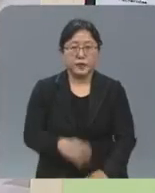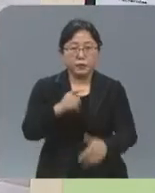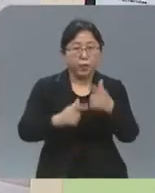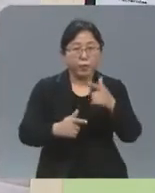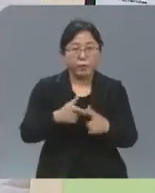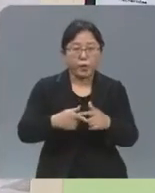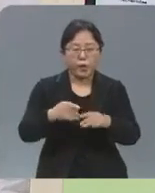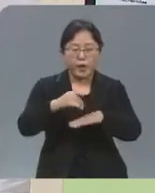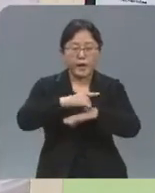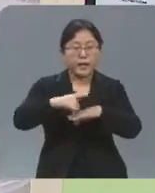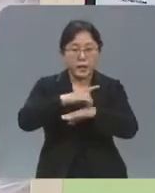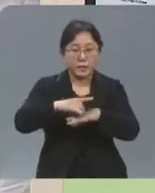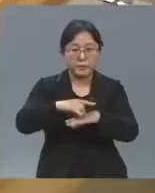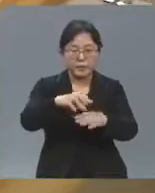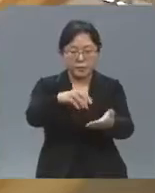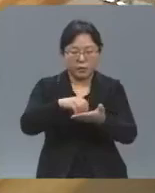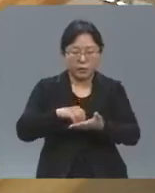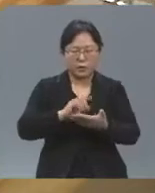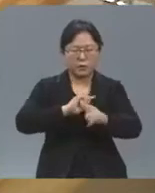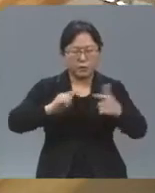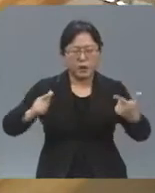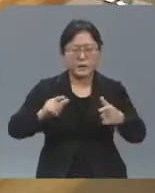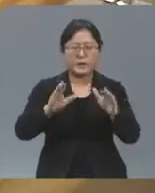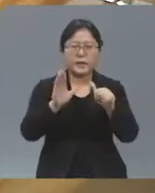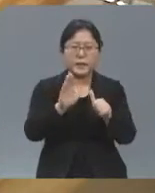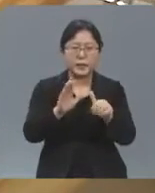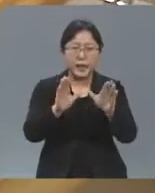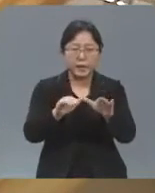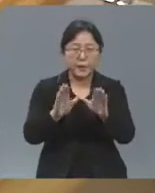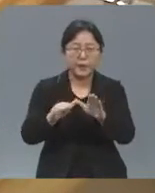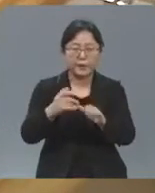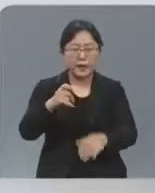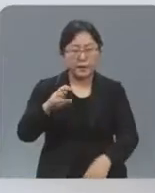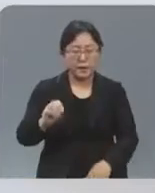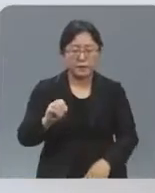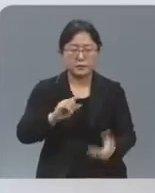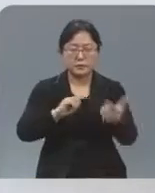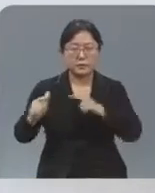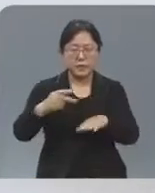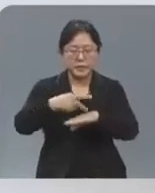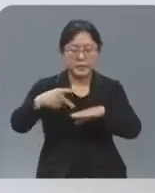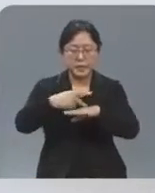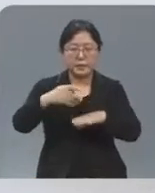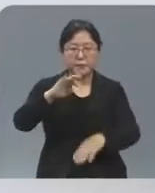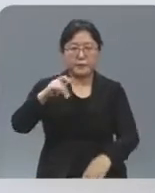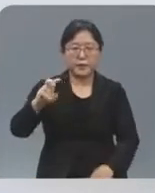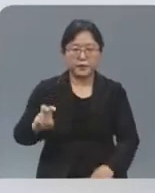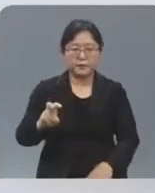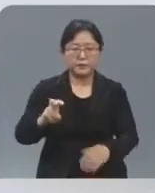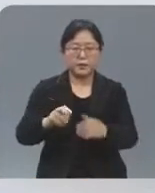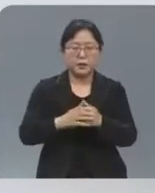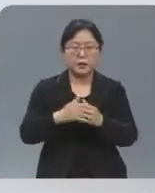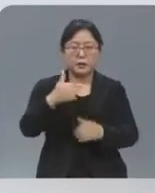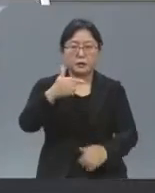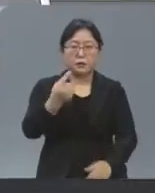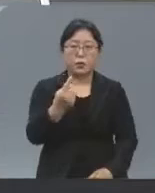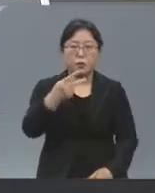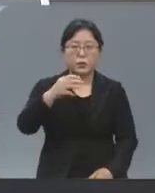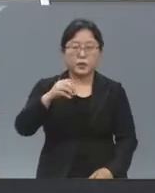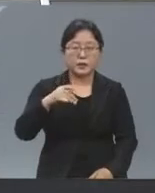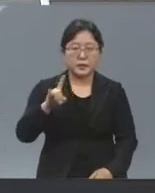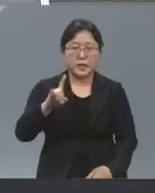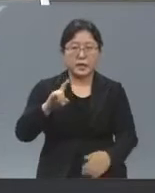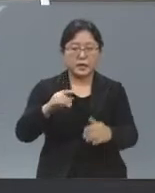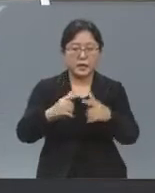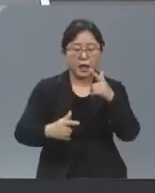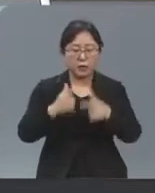목포와 해남 등에서 수집한 형형 색색의 나비와 나방들. 신안 비금도에서 채집된 노린재 나무는 열을